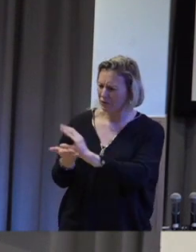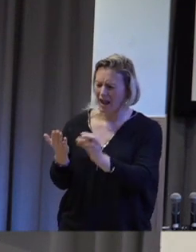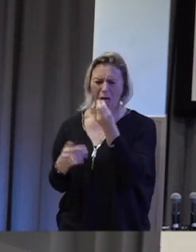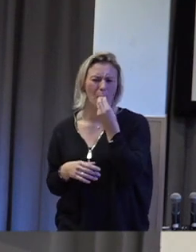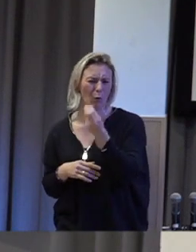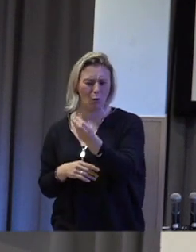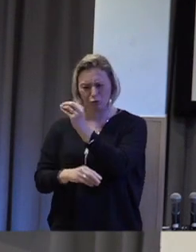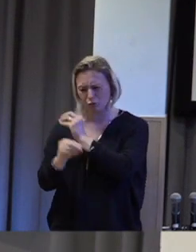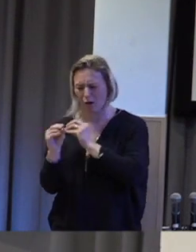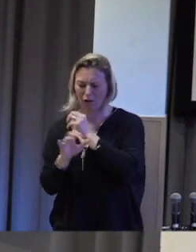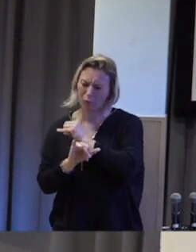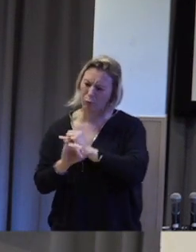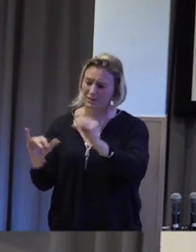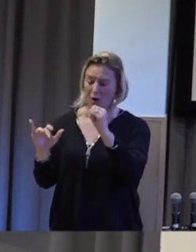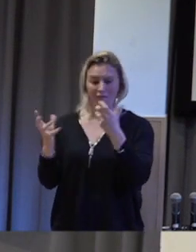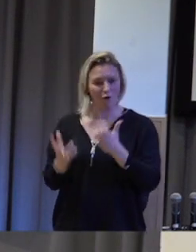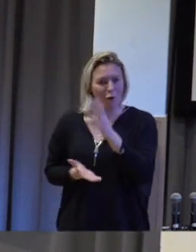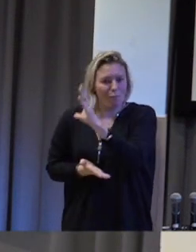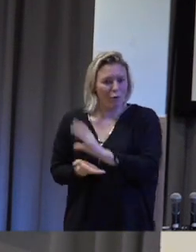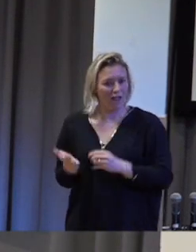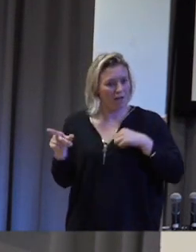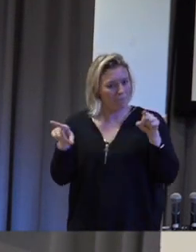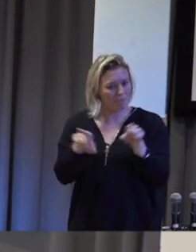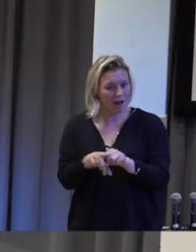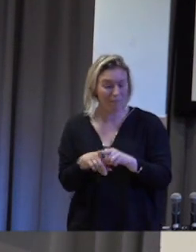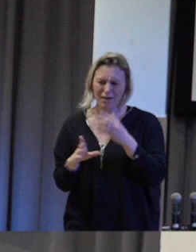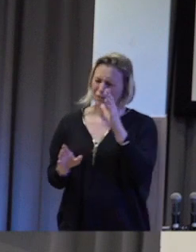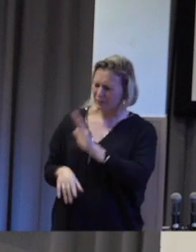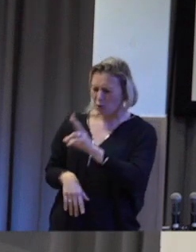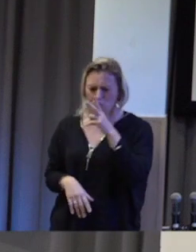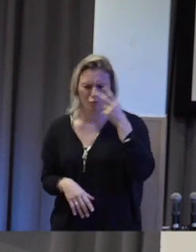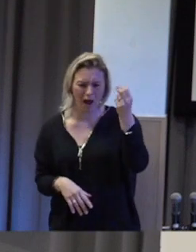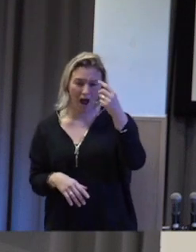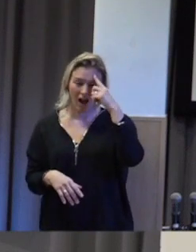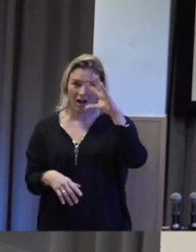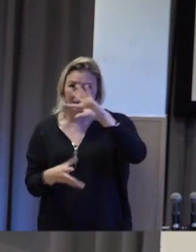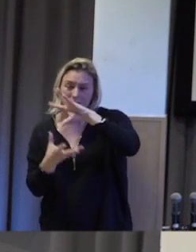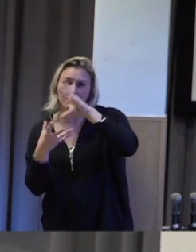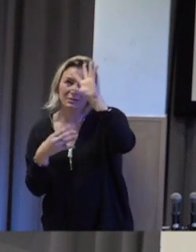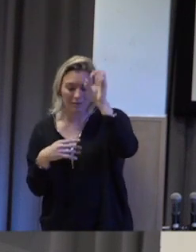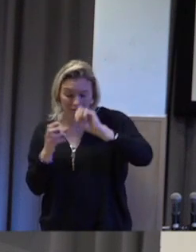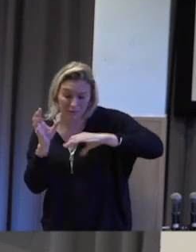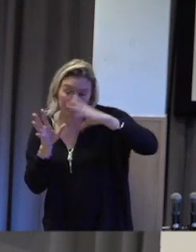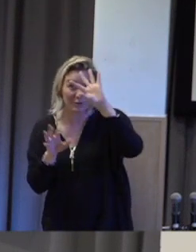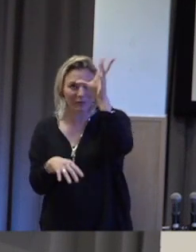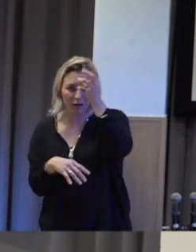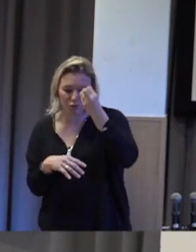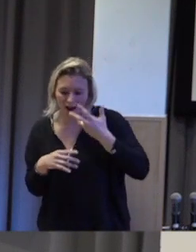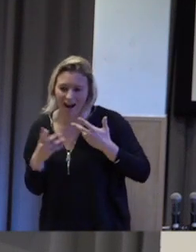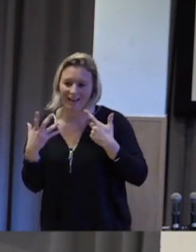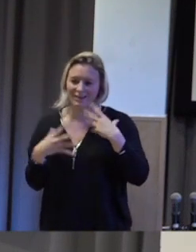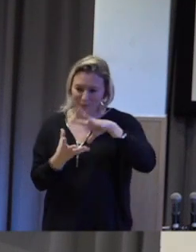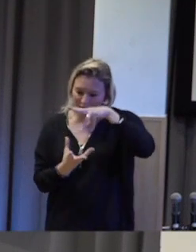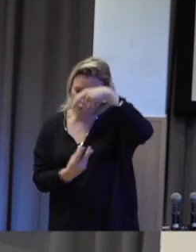montée extrême, humaine, spirituelle, attentionnée et remplie de la plus